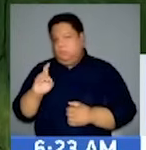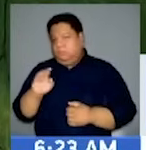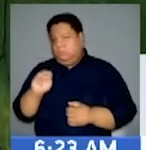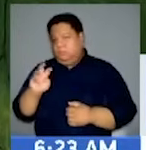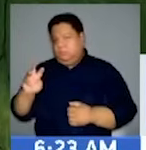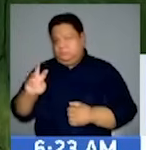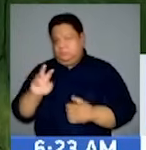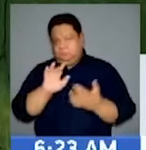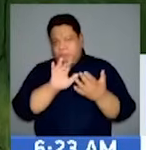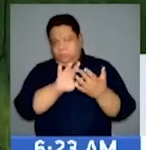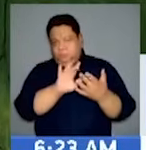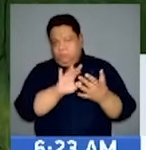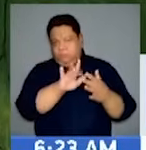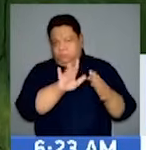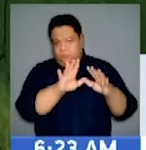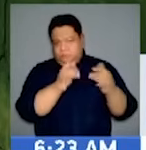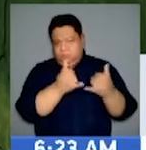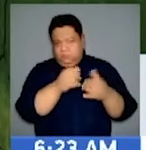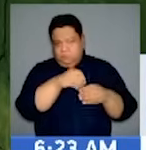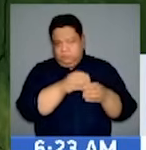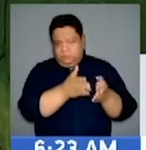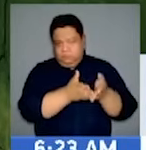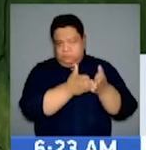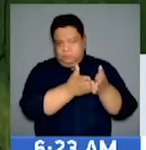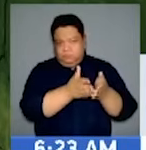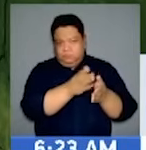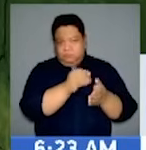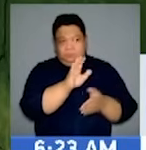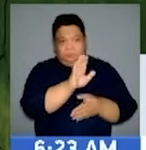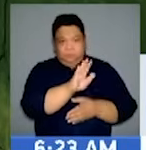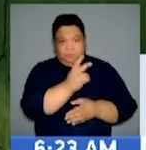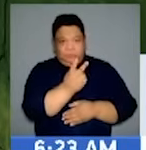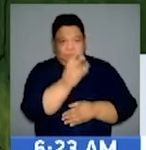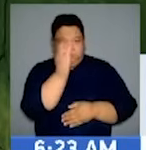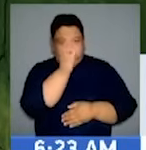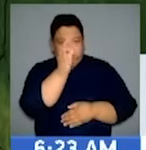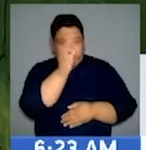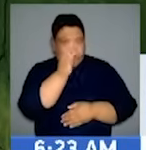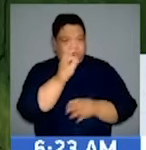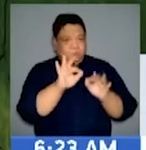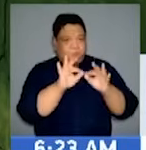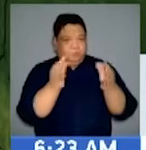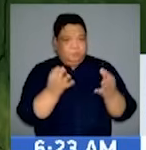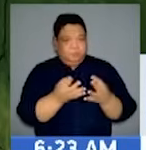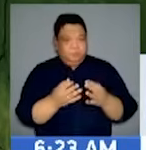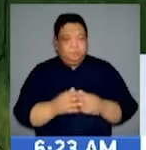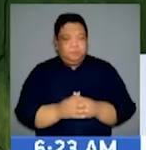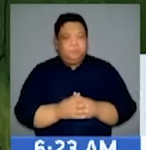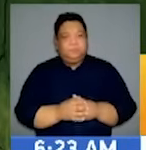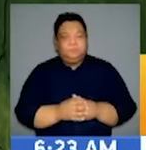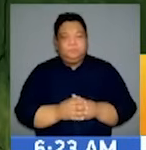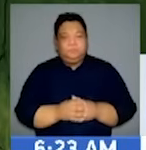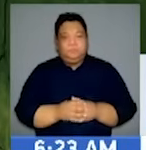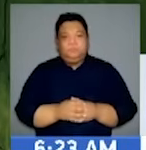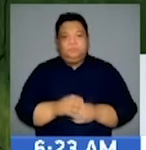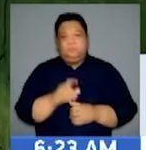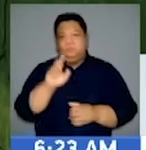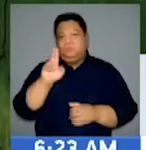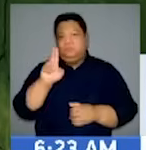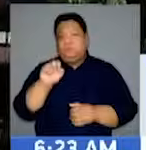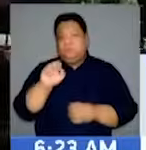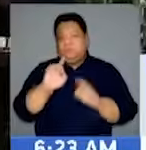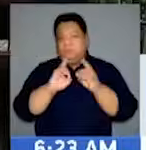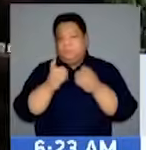barko, gayon din sa pamilya ng dalawang Pinoy seafarer. Ayon sa U.S. Department of Defense, naaresto na nila ang limang hinihinalang